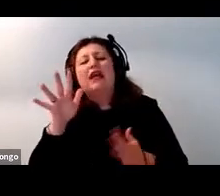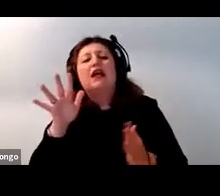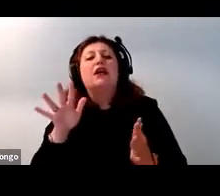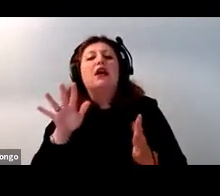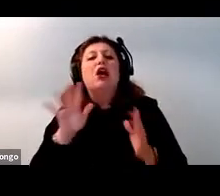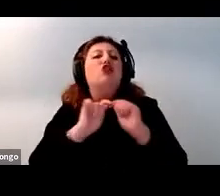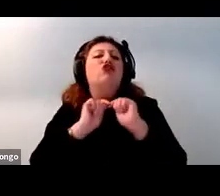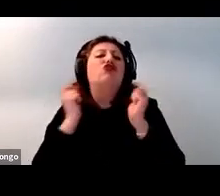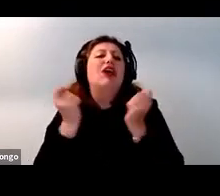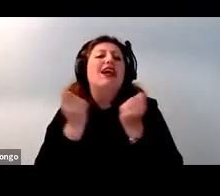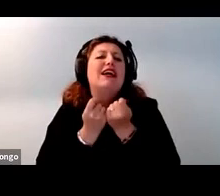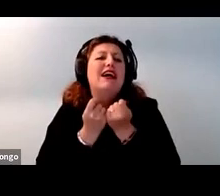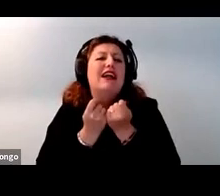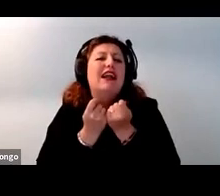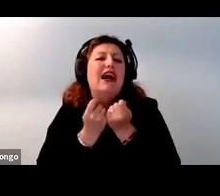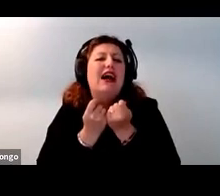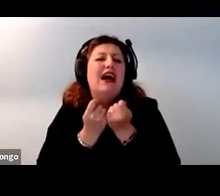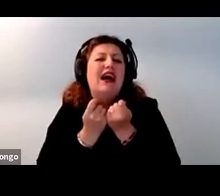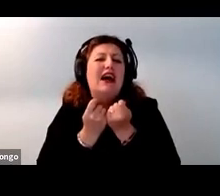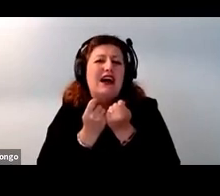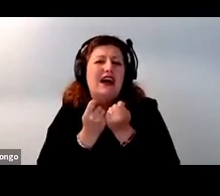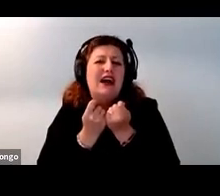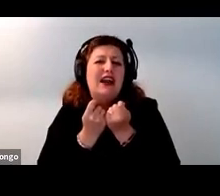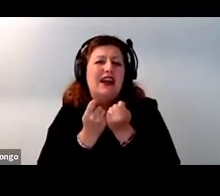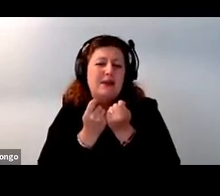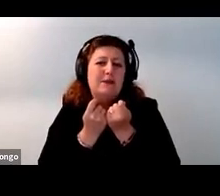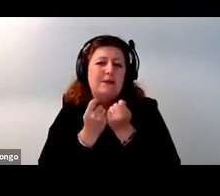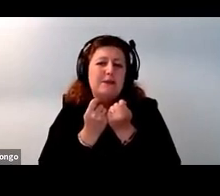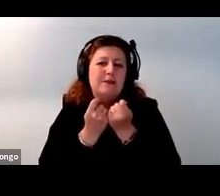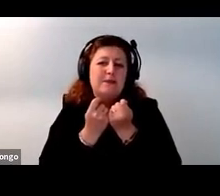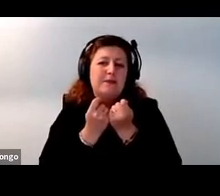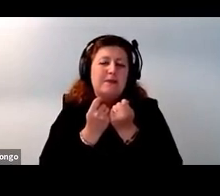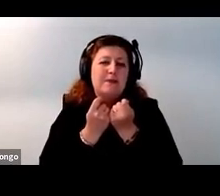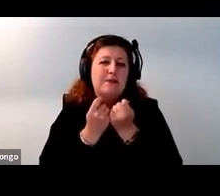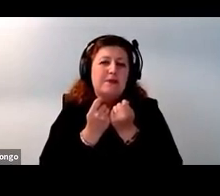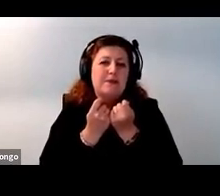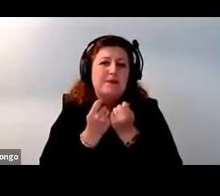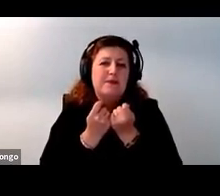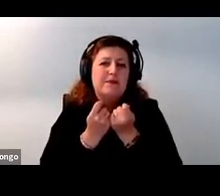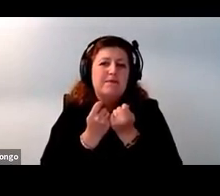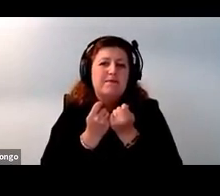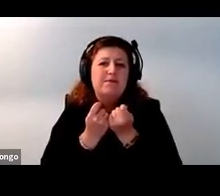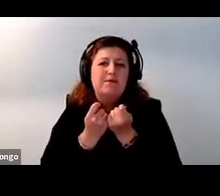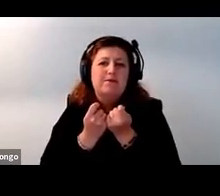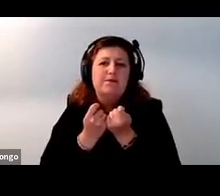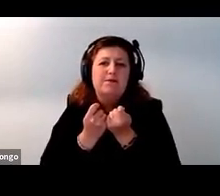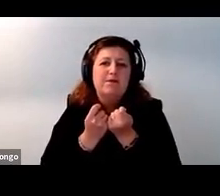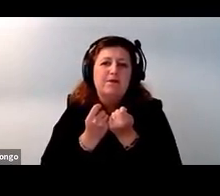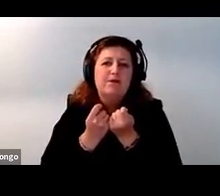il totale per queste cose che abbiamo visto, che forse è più facile anche per... Sì, anche meno noioso.